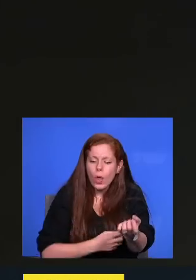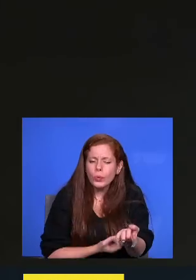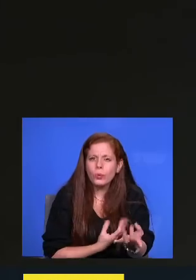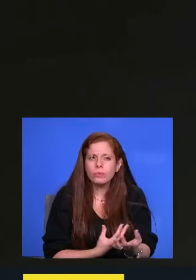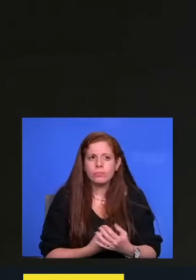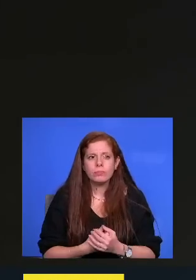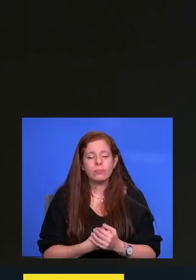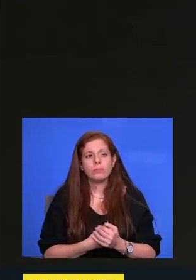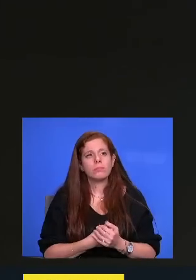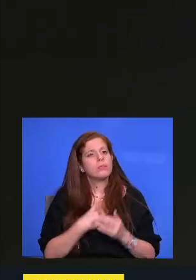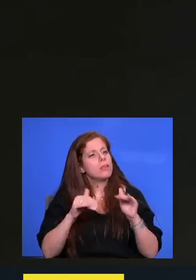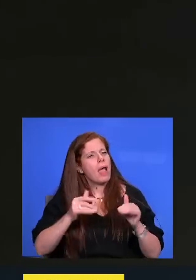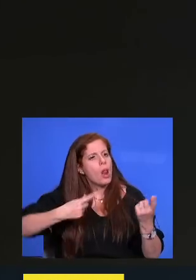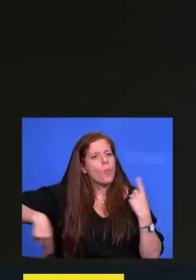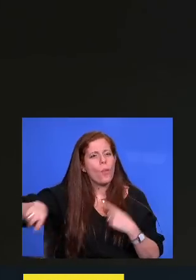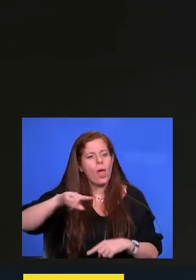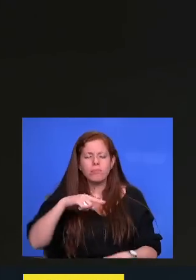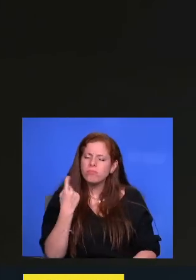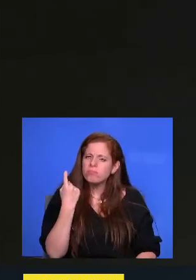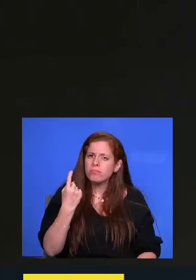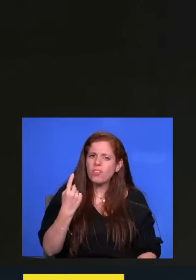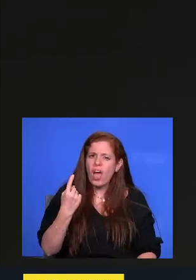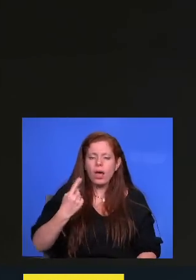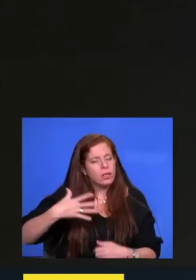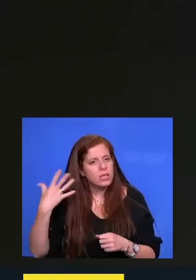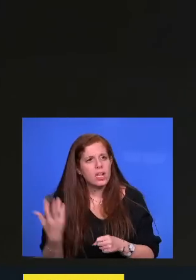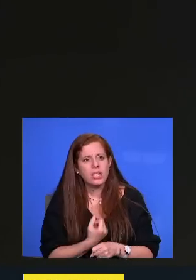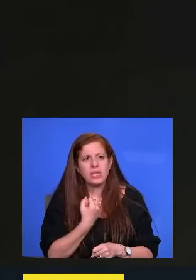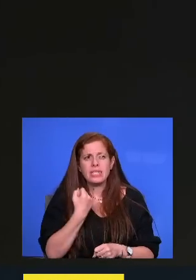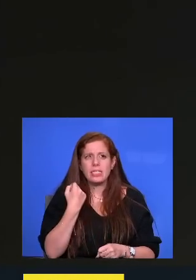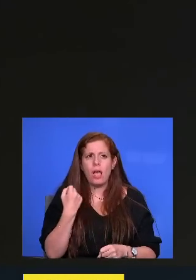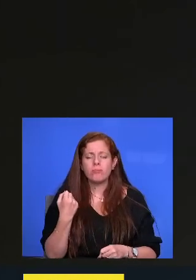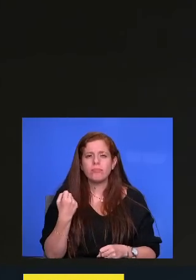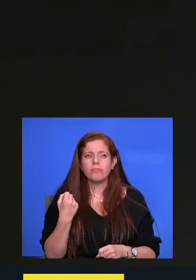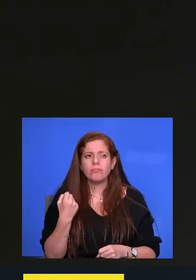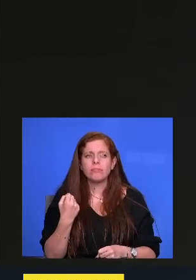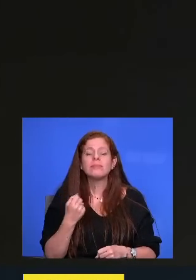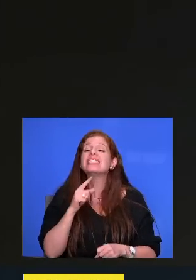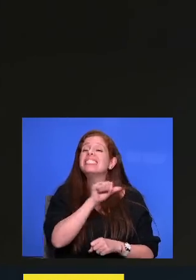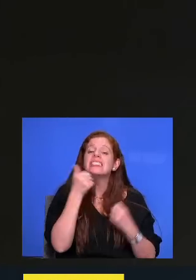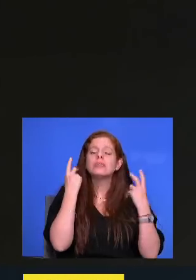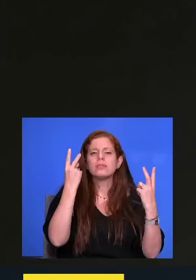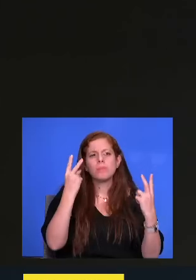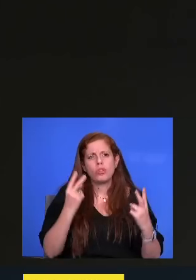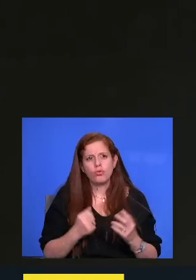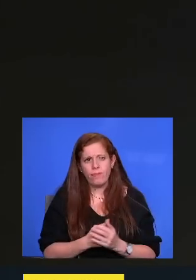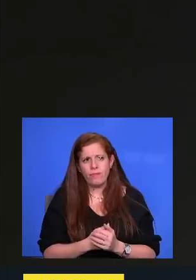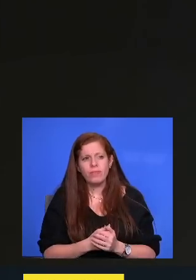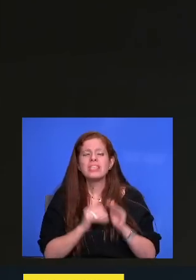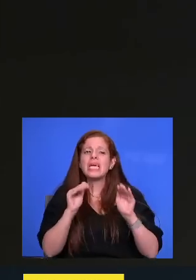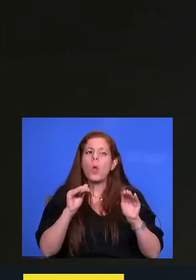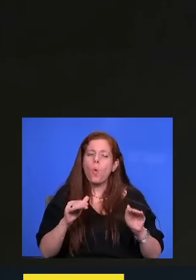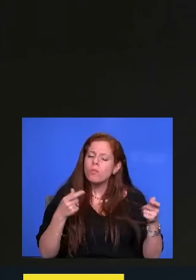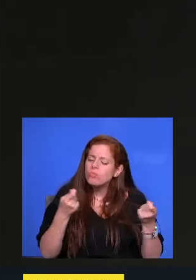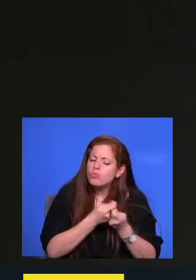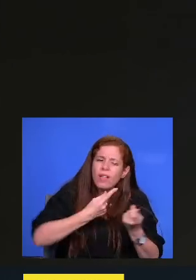Я хочу всім нам зараз побажати одного – перемоги. І це головне – одне побажання